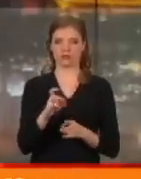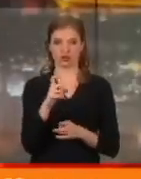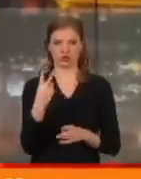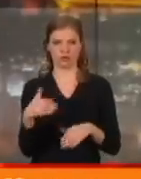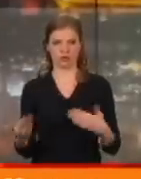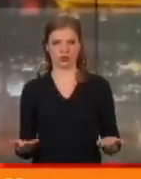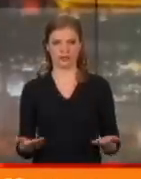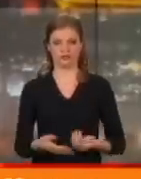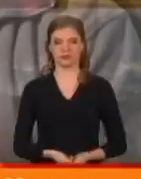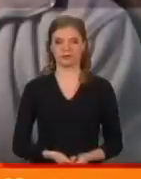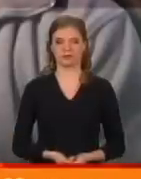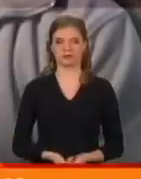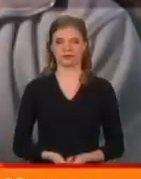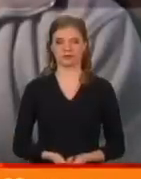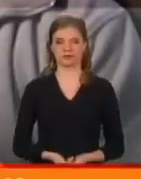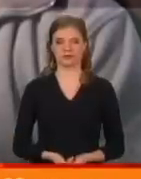обох боків.